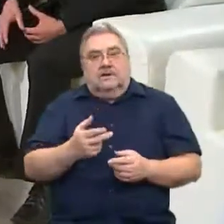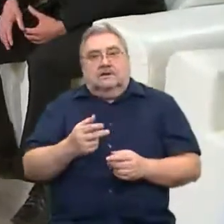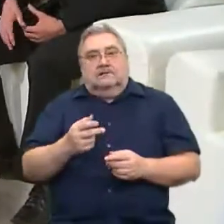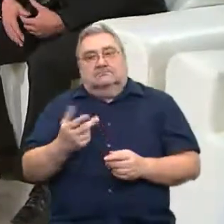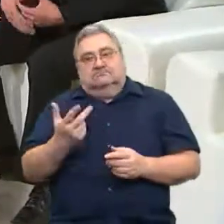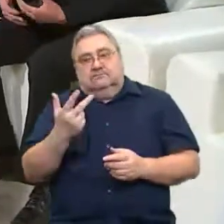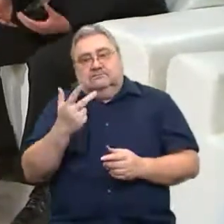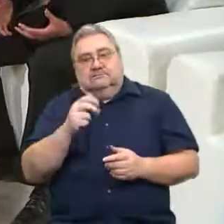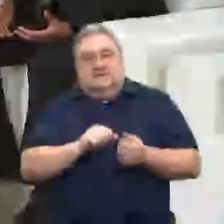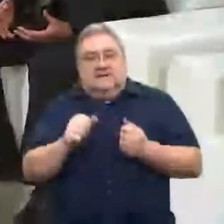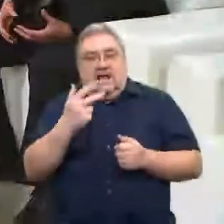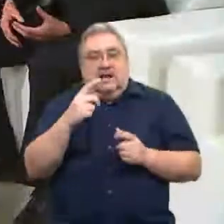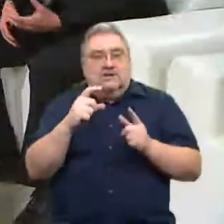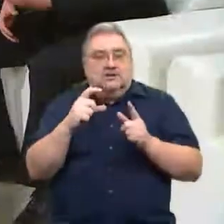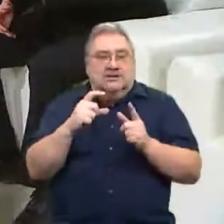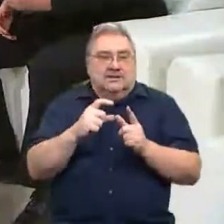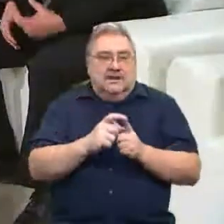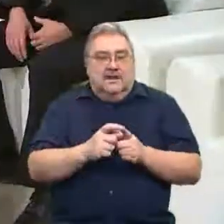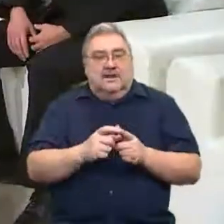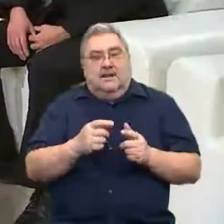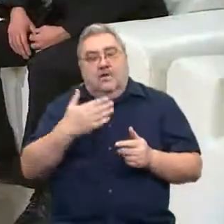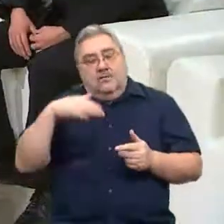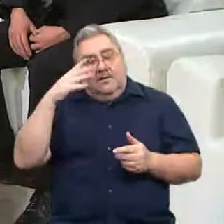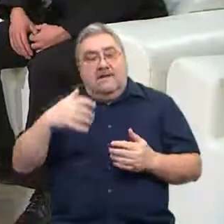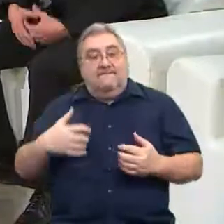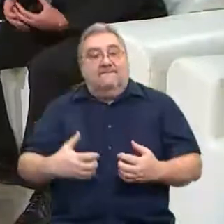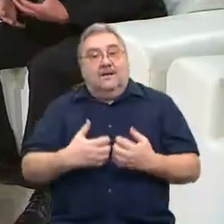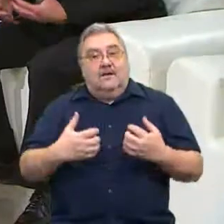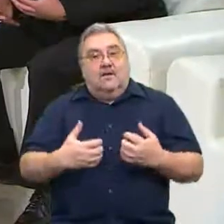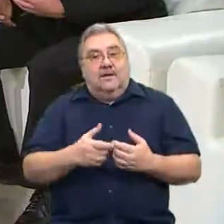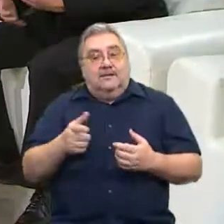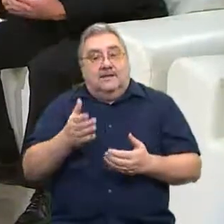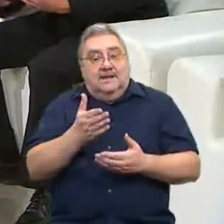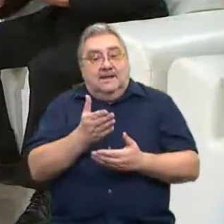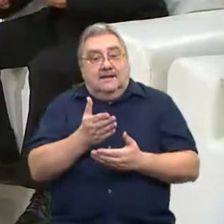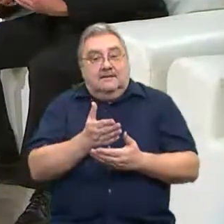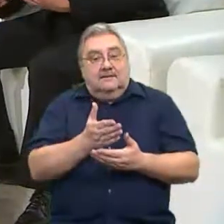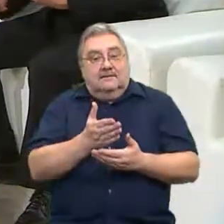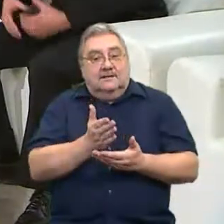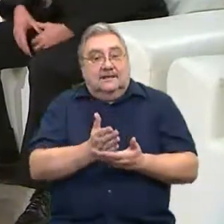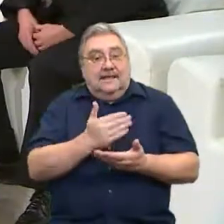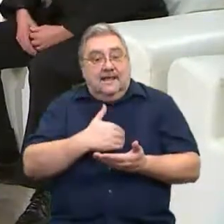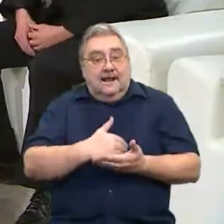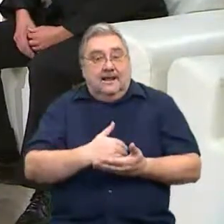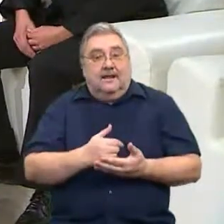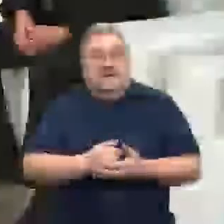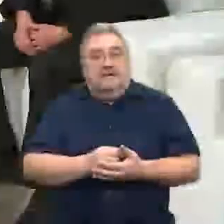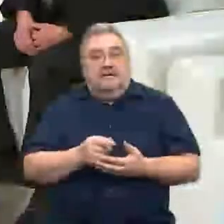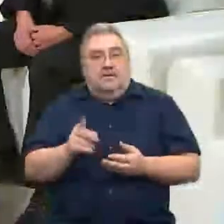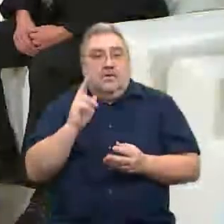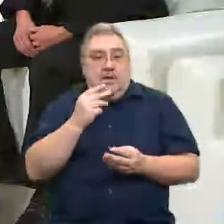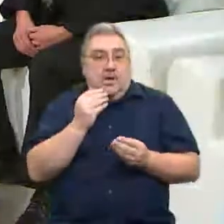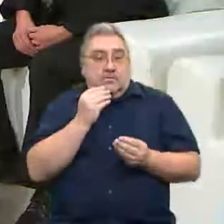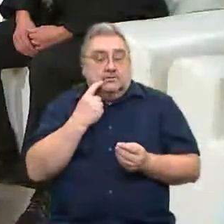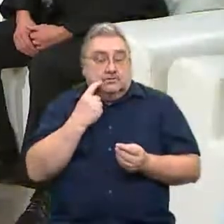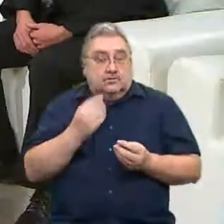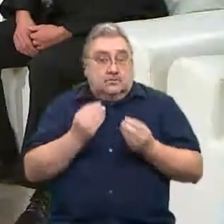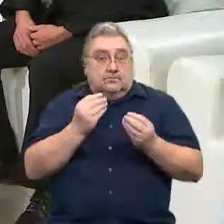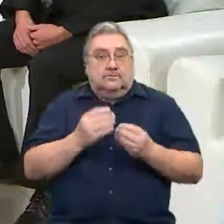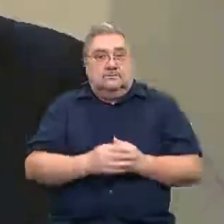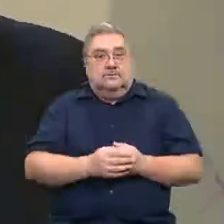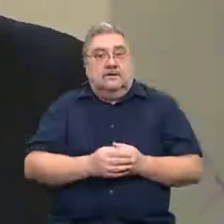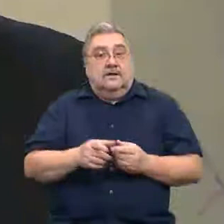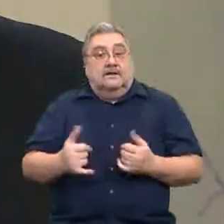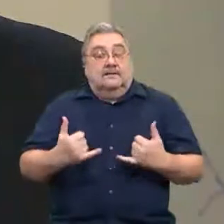3D tiskárna nebo nějaká fréska, dokážeme vyrobit ty díly podle toho 3D návrhu. Čili dneska se